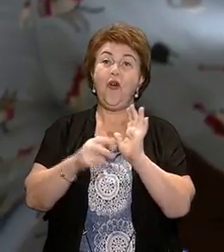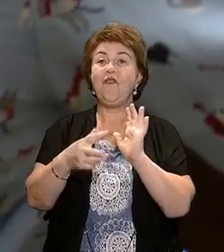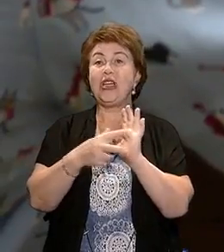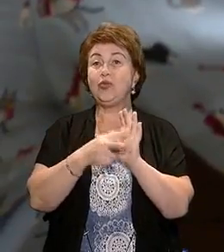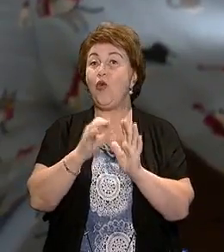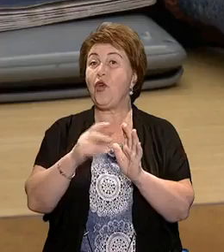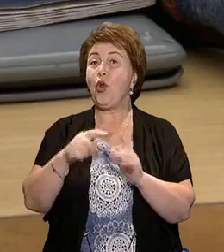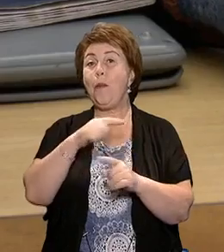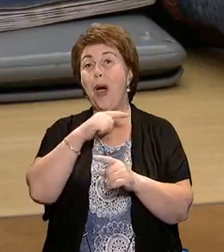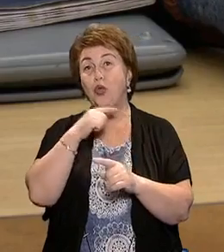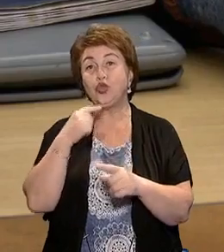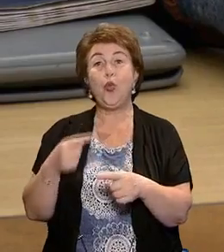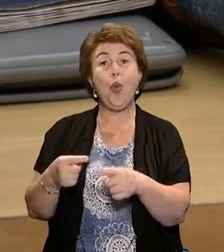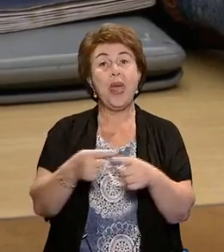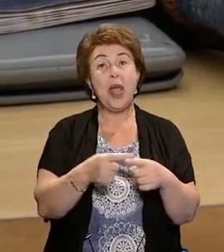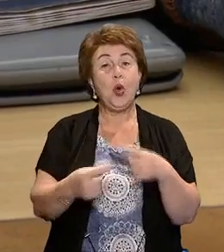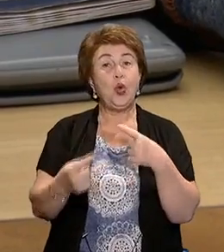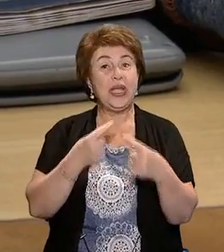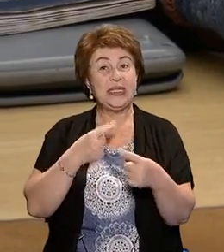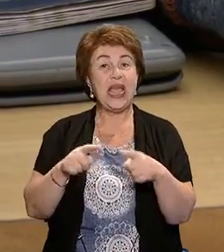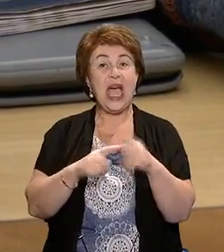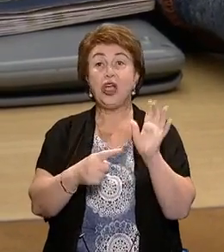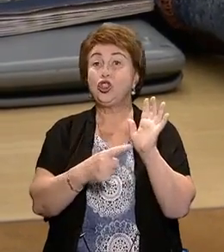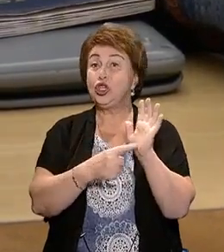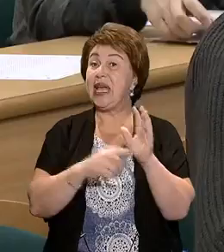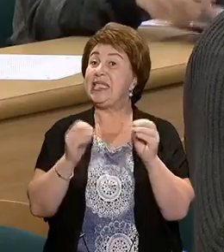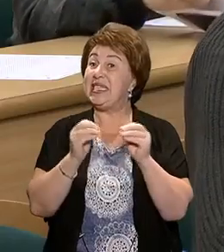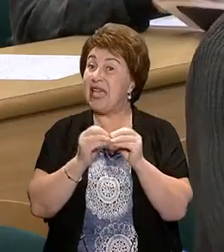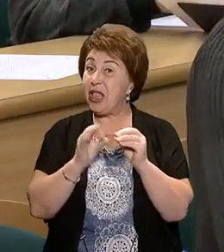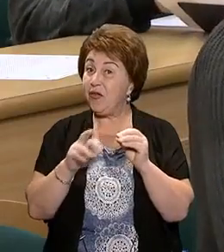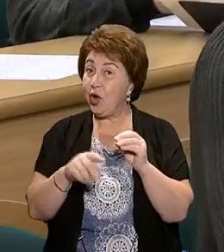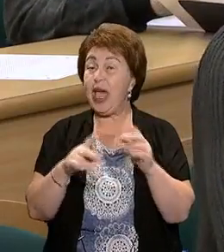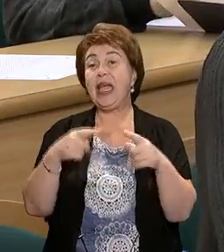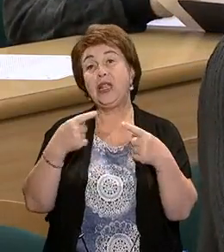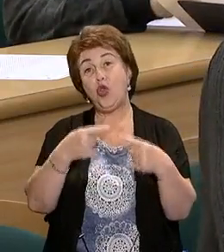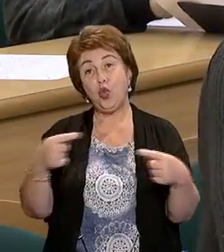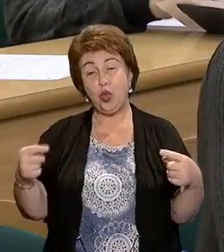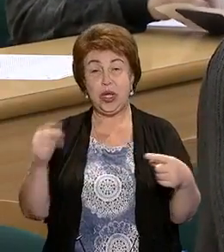8 июля по русскому и белорусскому языкам. Также 6 и 10 июля для остальных предметов.